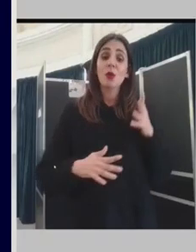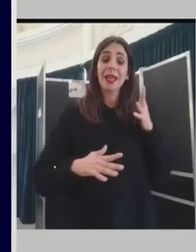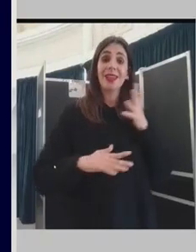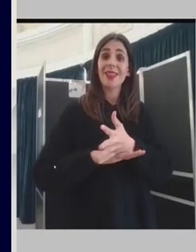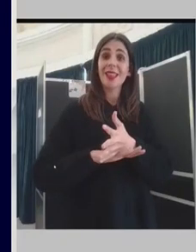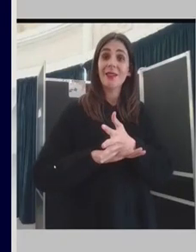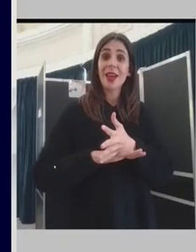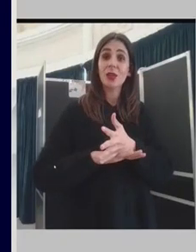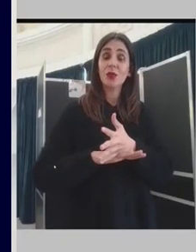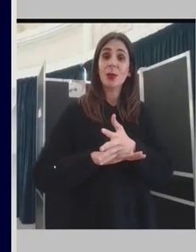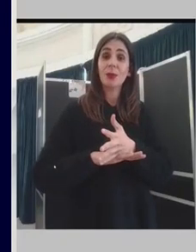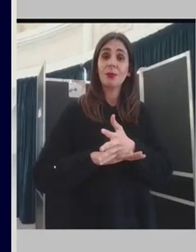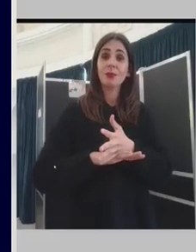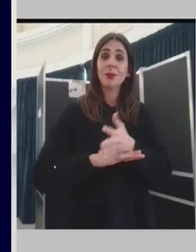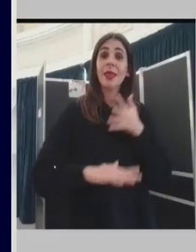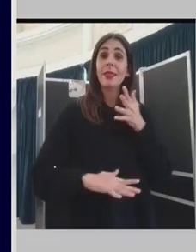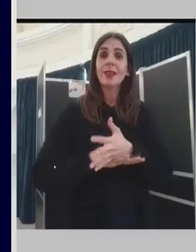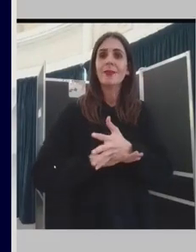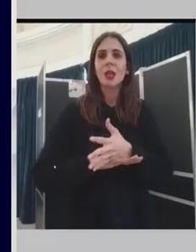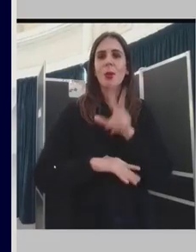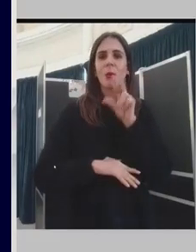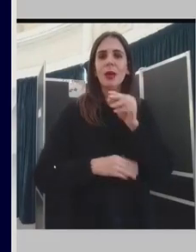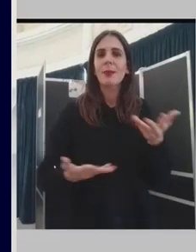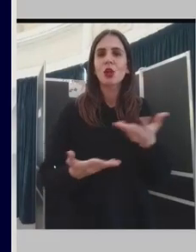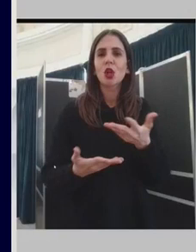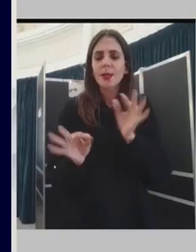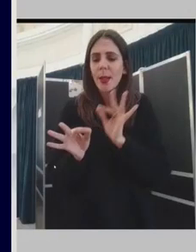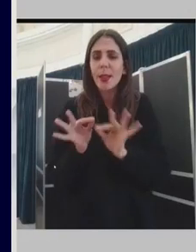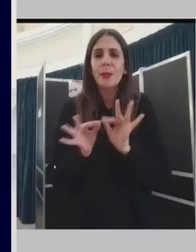nei primi minuti in cui accade